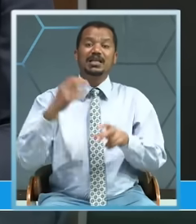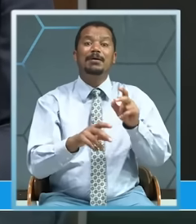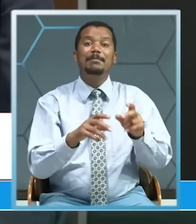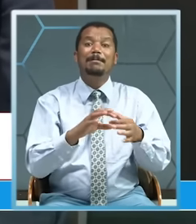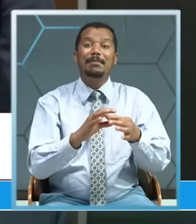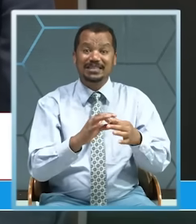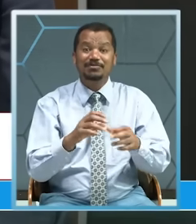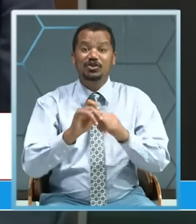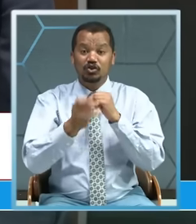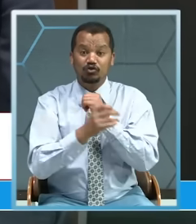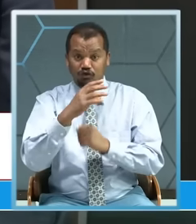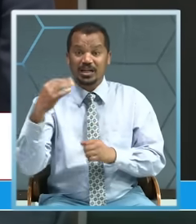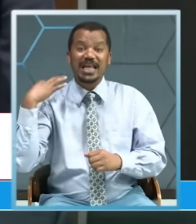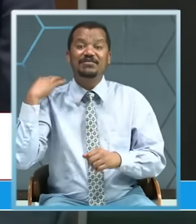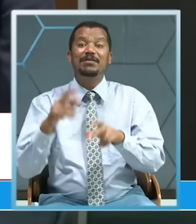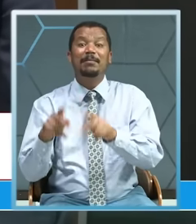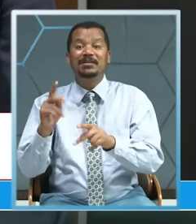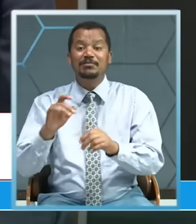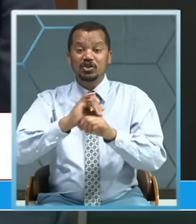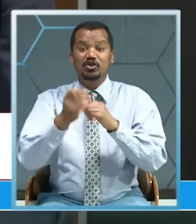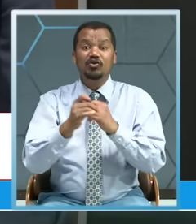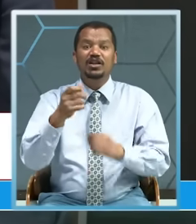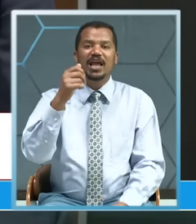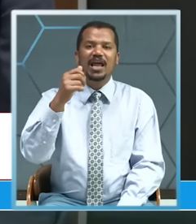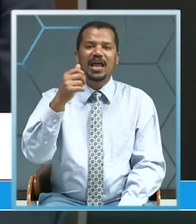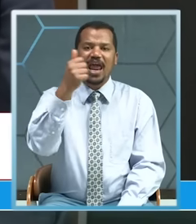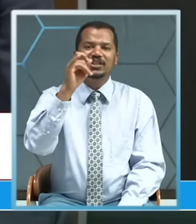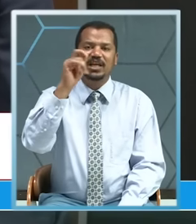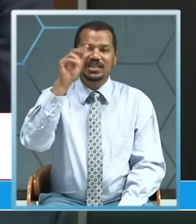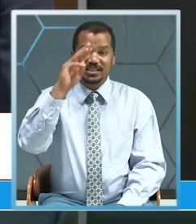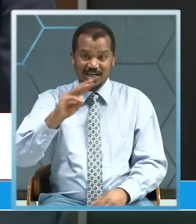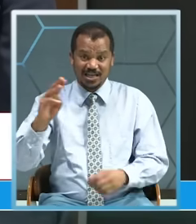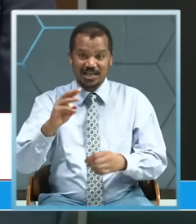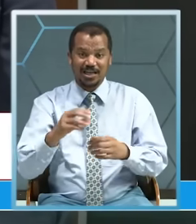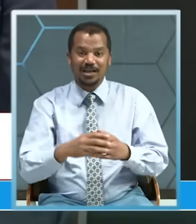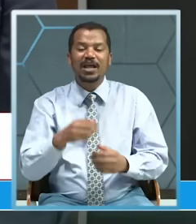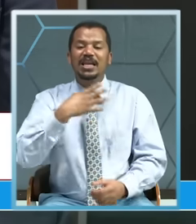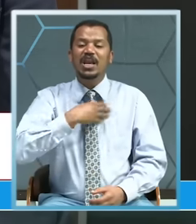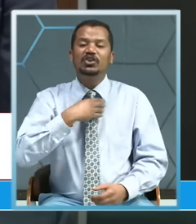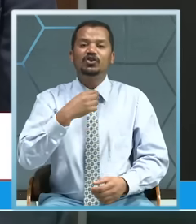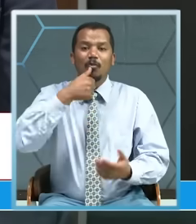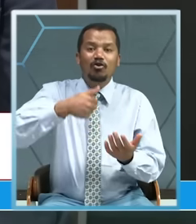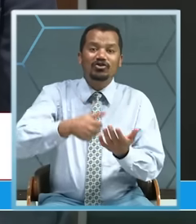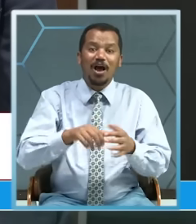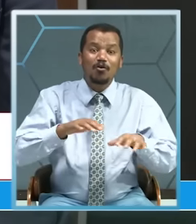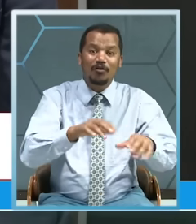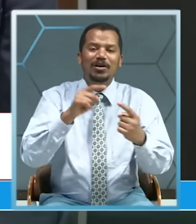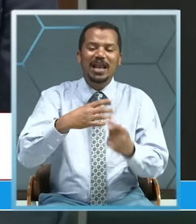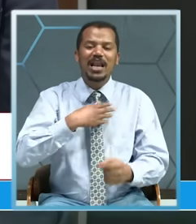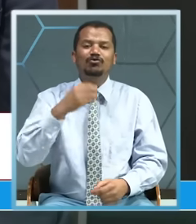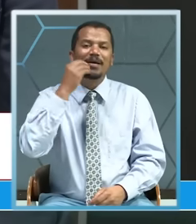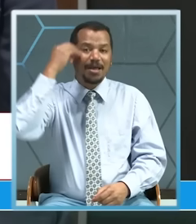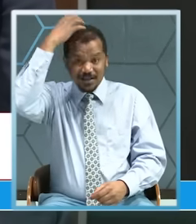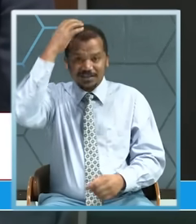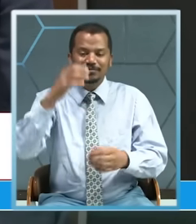የሲቪል ማህበረሰብ ድርጅቶችና የሲቪል ማህበረሰብ ድርጅቶች ኤጀንሲ አመራርና ሰራተኞች የነጭ ፖስታ ጎርፍ ወደ ነጩ ቤተ